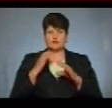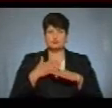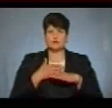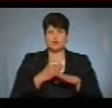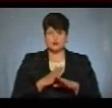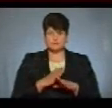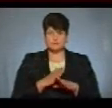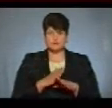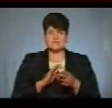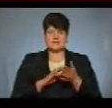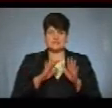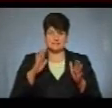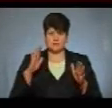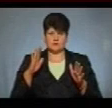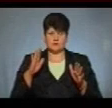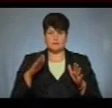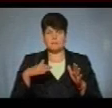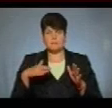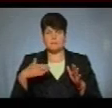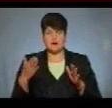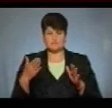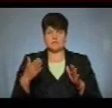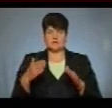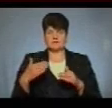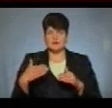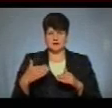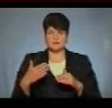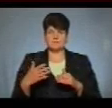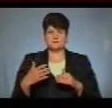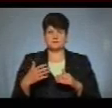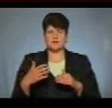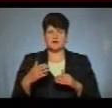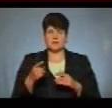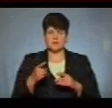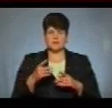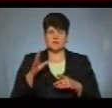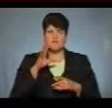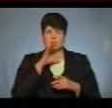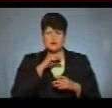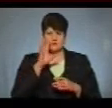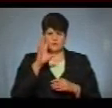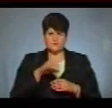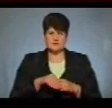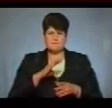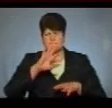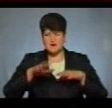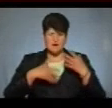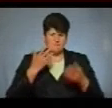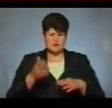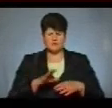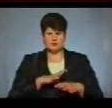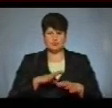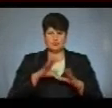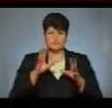розбите скло правої бокової дверки, виламане і покраджено всередині все. Все перевернуто було вверх